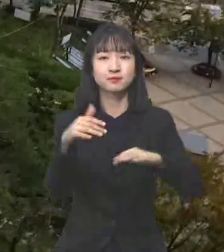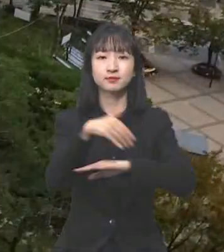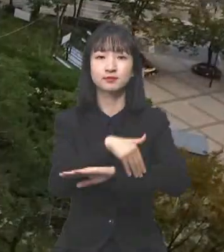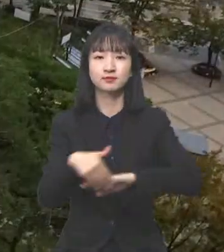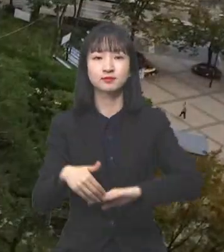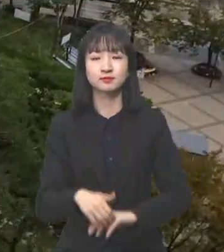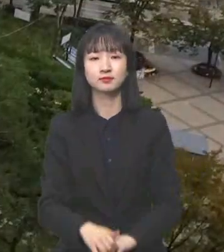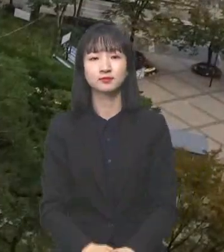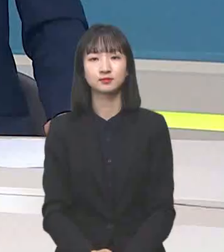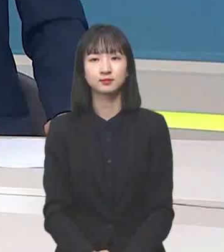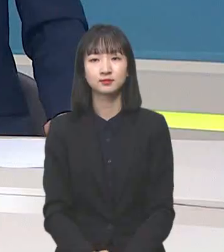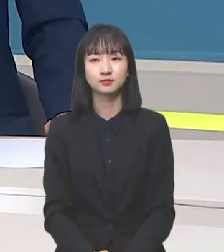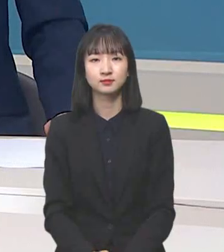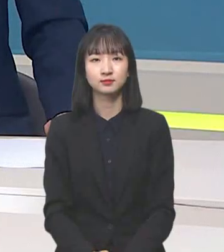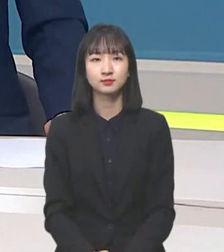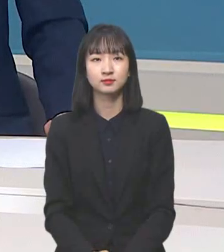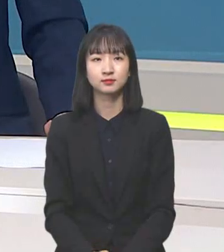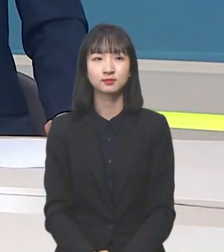영업이나